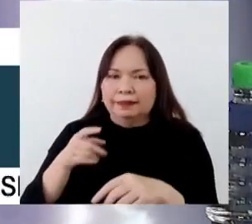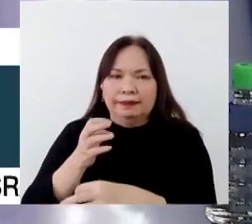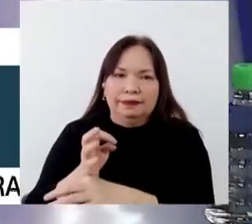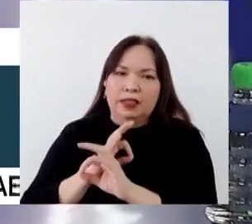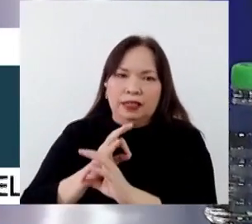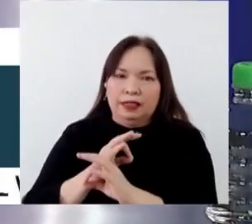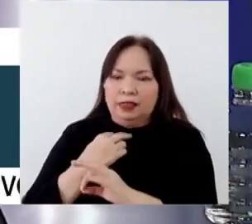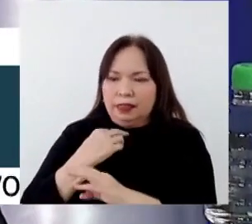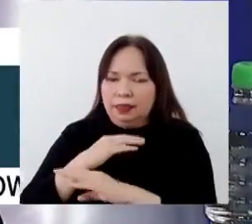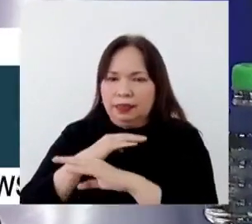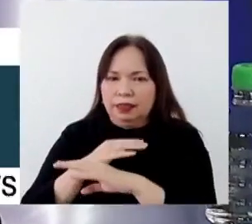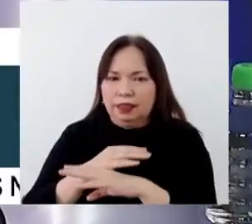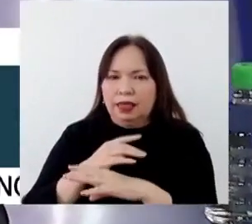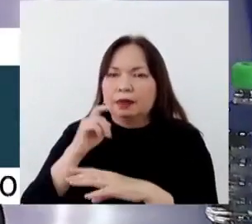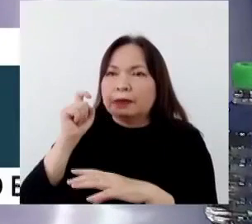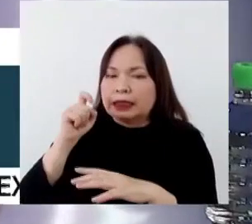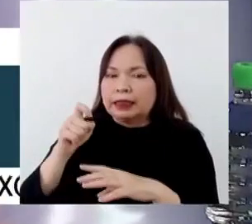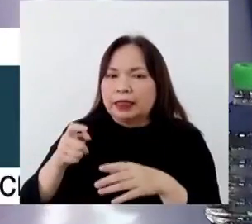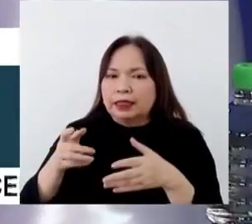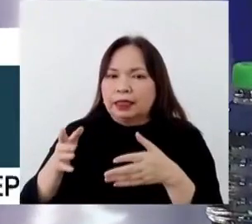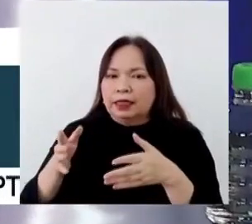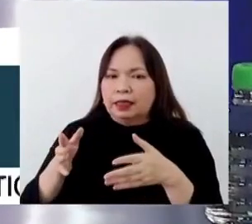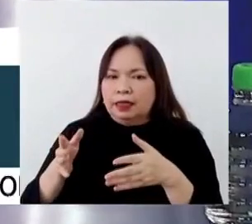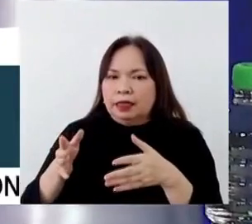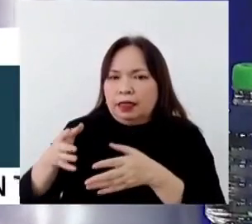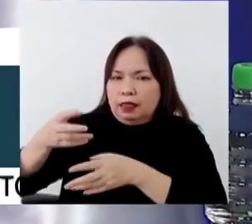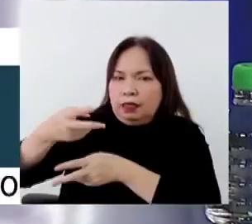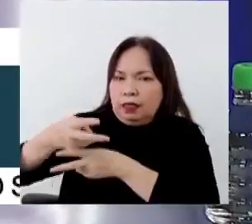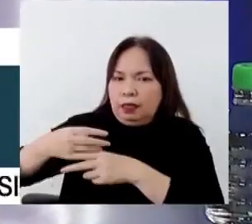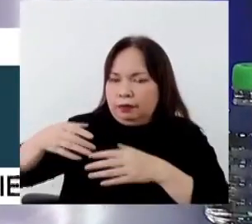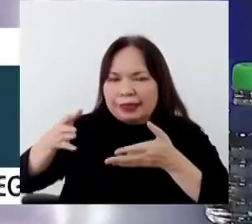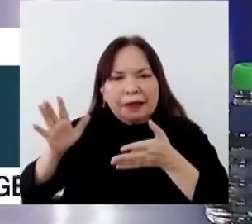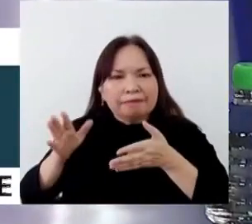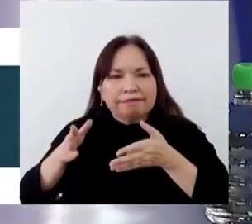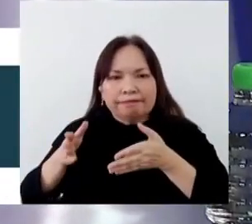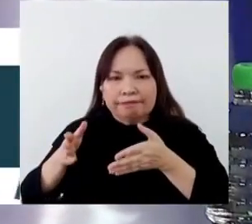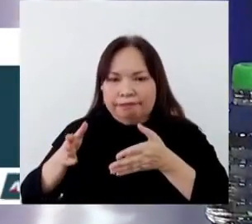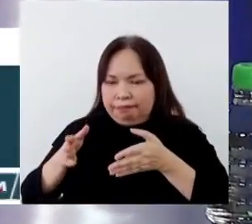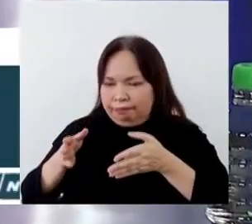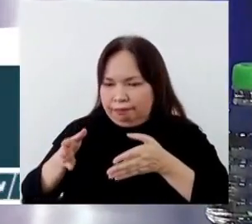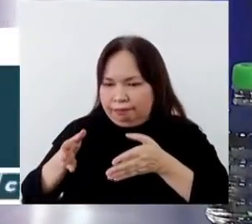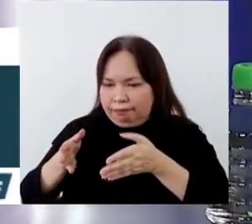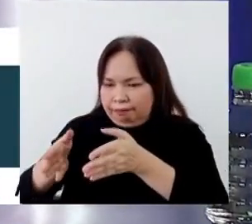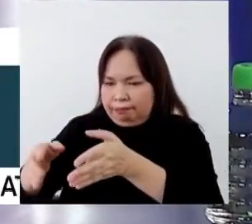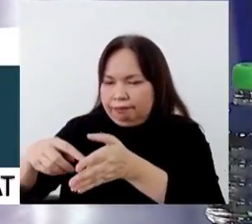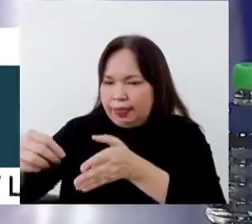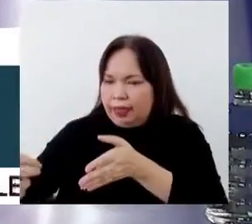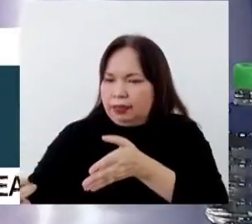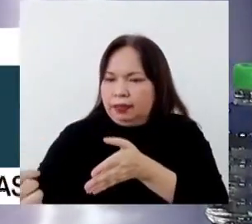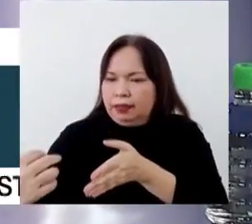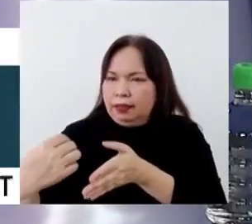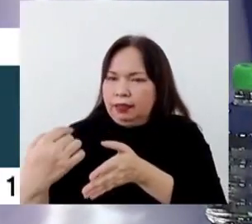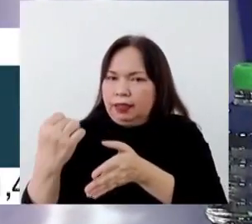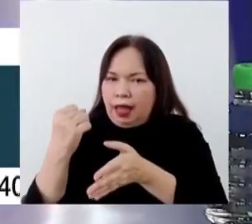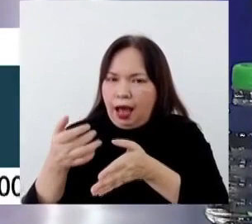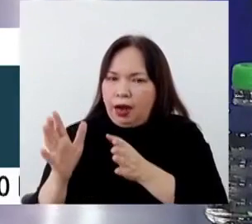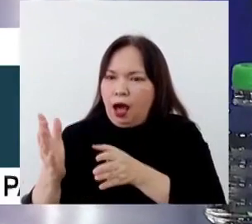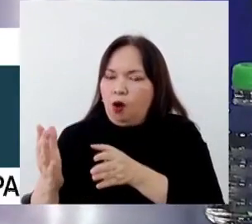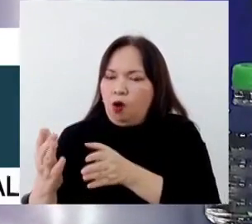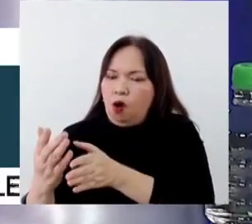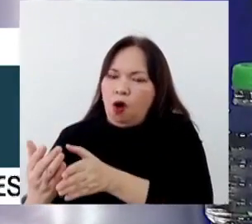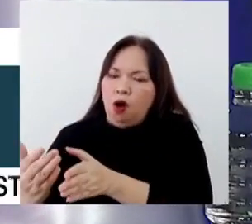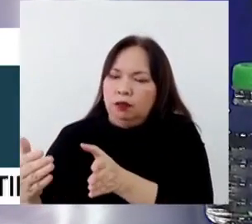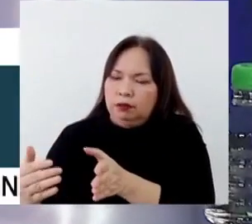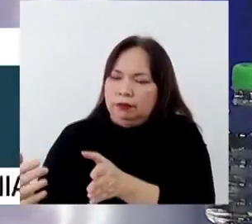humanitarian corridor. The humanitarian corridor for them to exit through Egypt, no? And of course, Egypt has